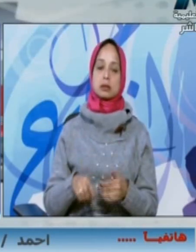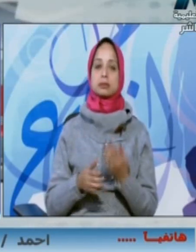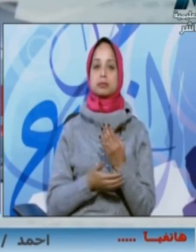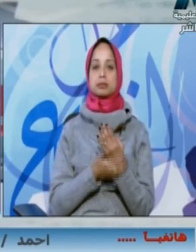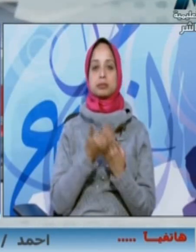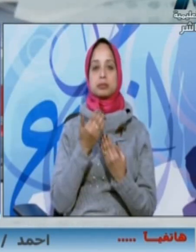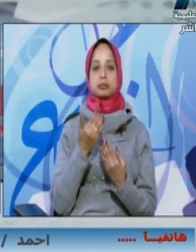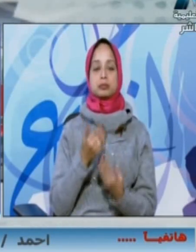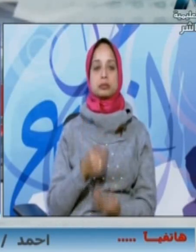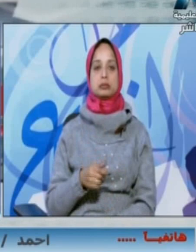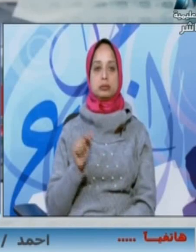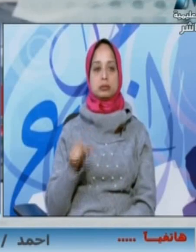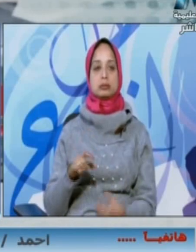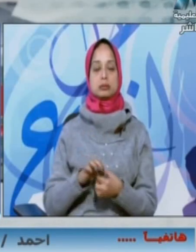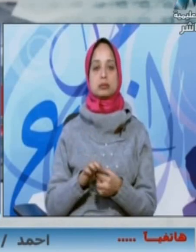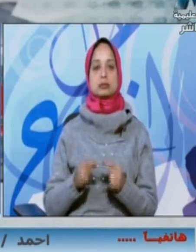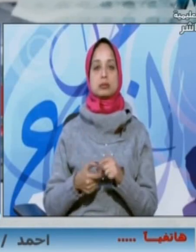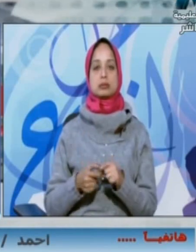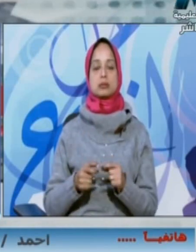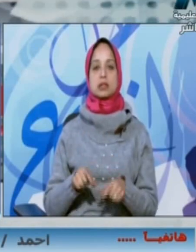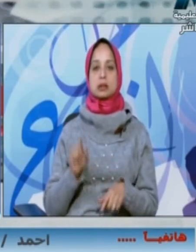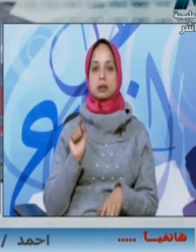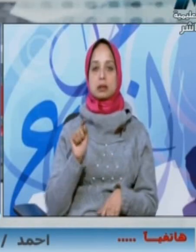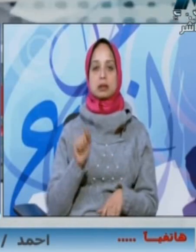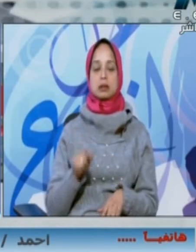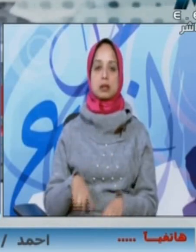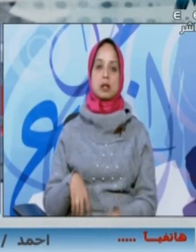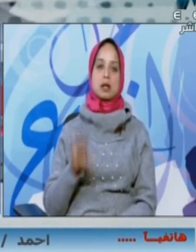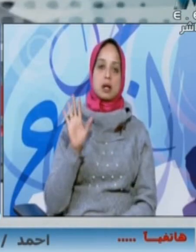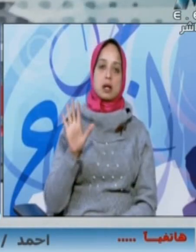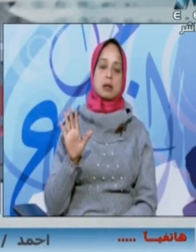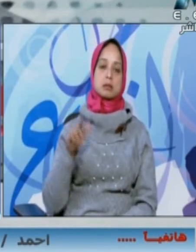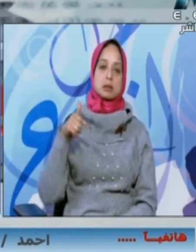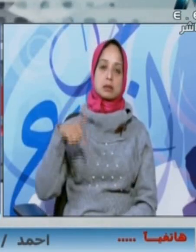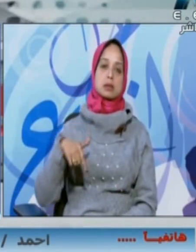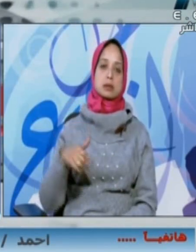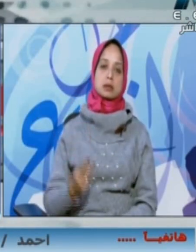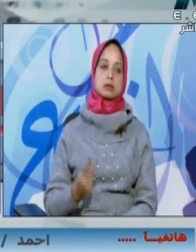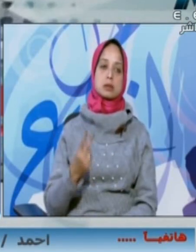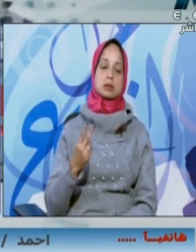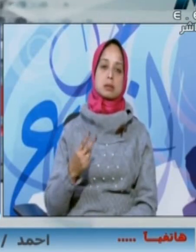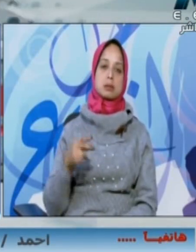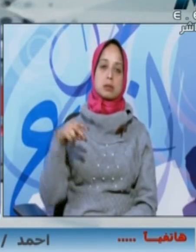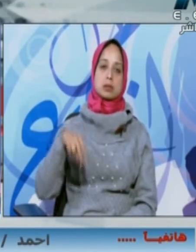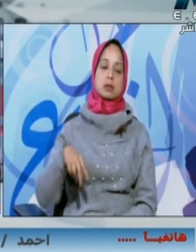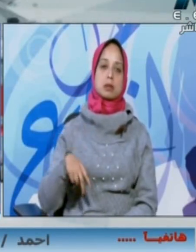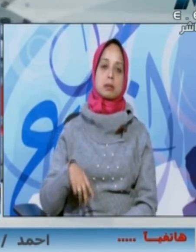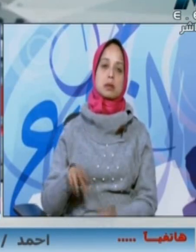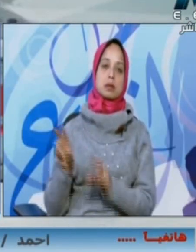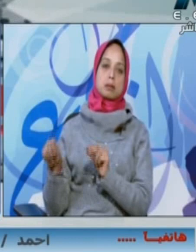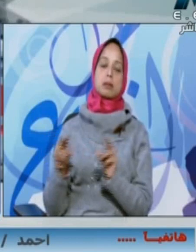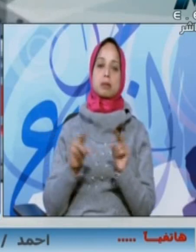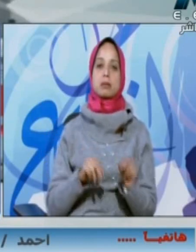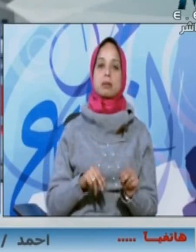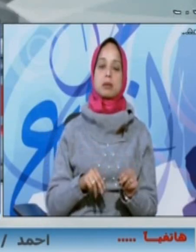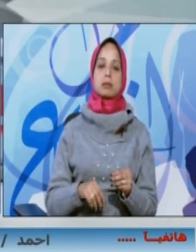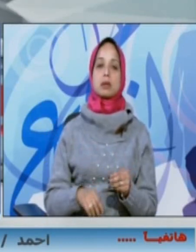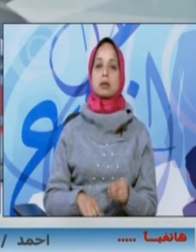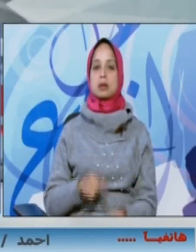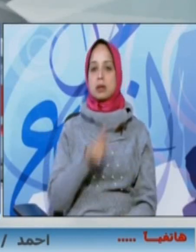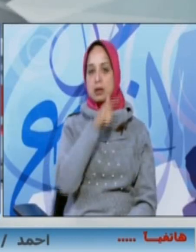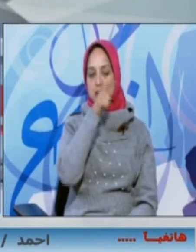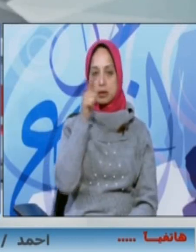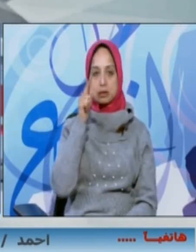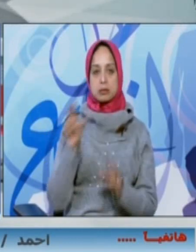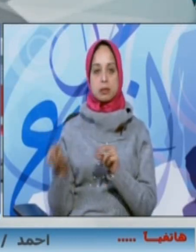ماشي. نزلت دلوقتي ايه. عندك الخامس والسادس والسابع والثامن مفيش فيهم تغييرات، تقدر تنزل القديمه.